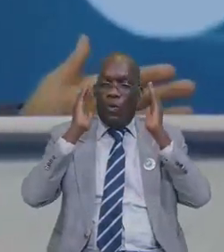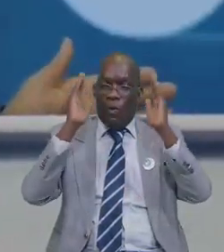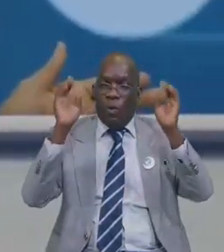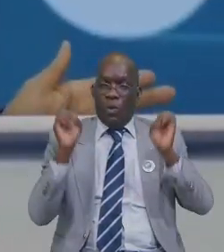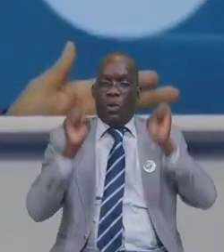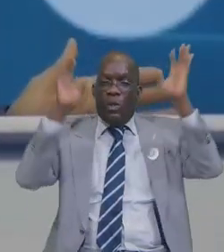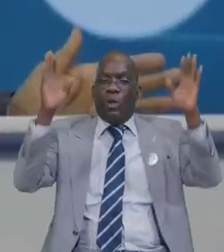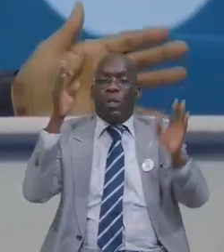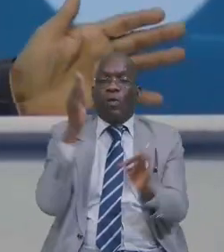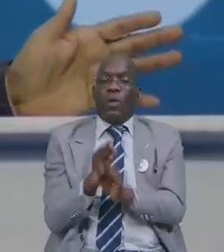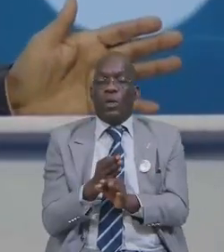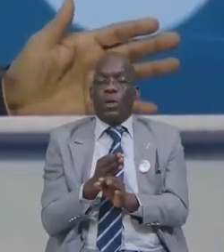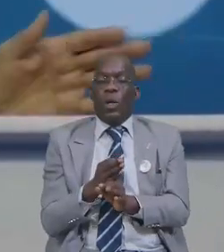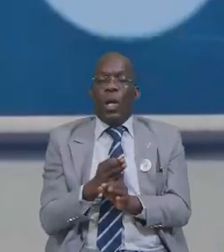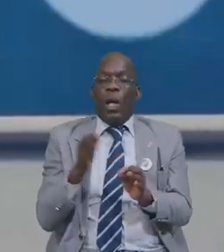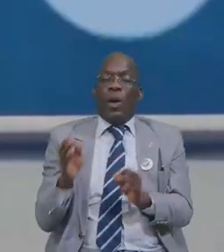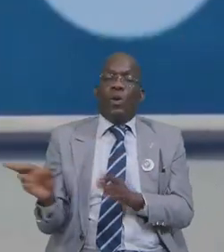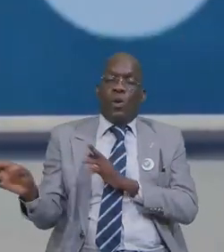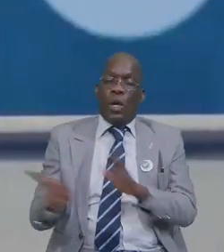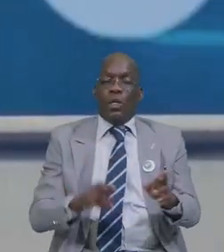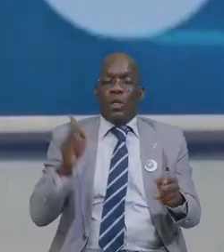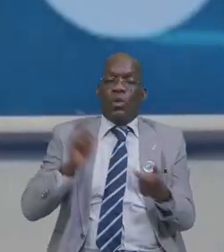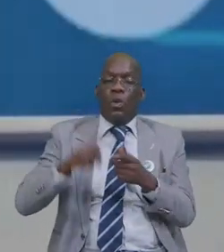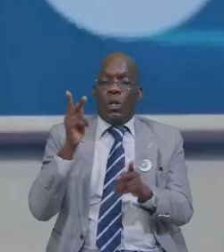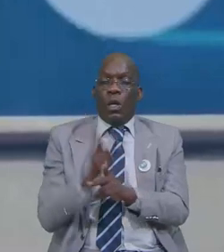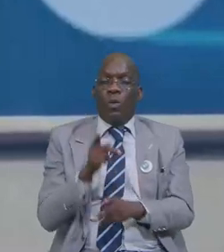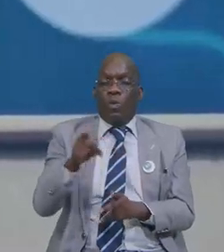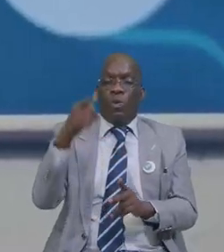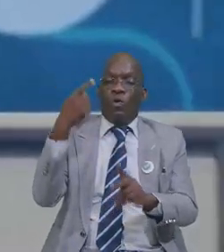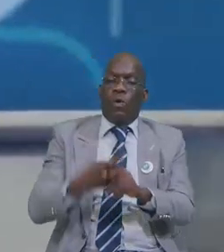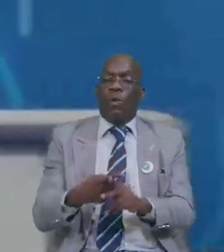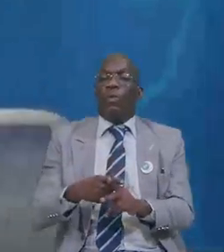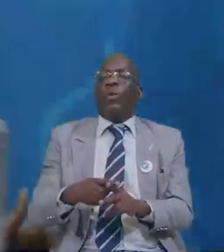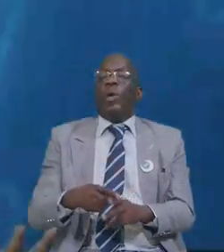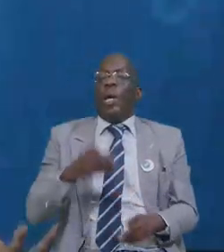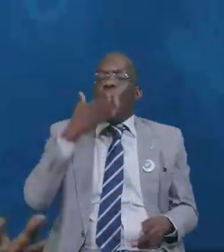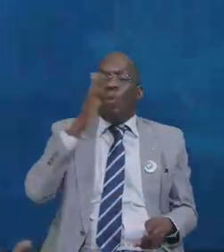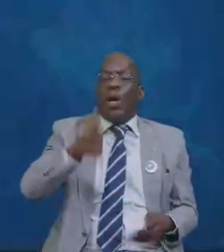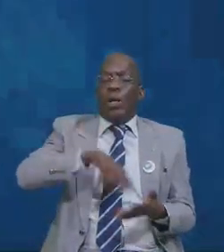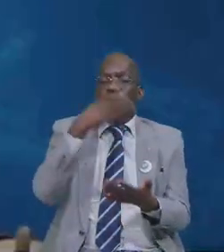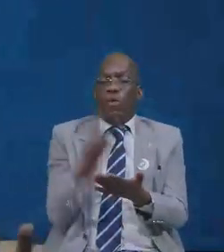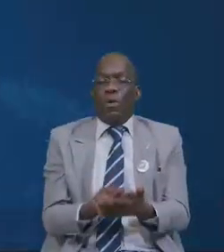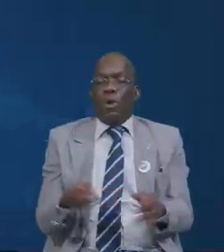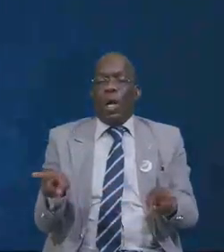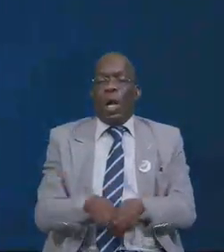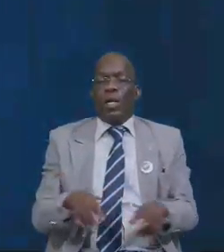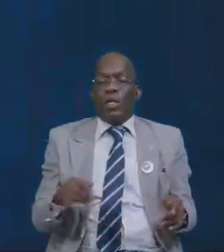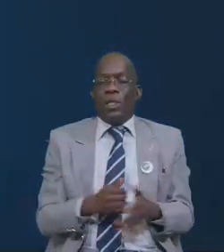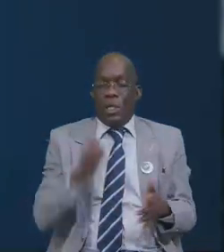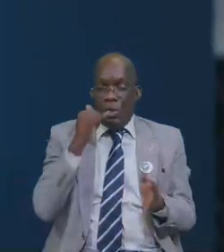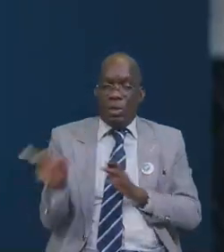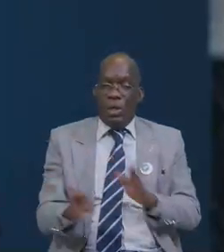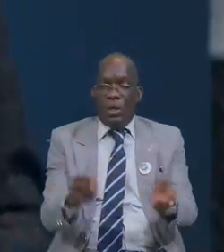disponible pour t'empêcher, te préserver contre toute chute fatale. Et comme